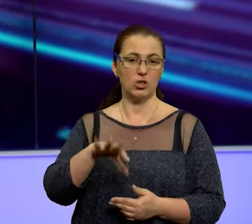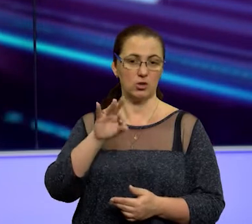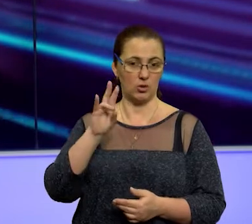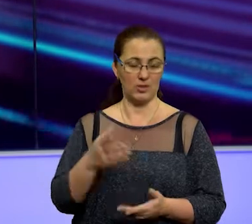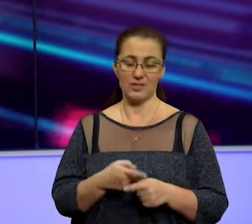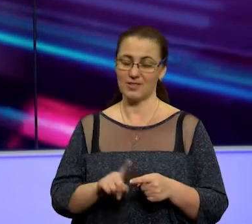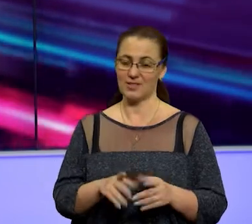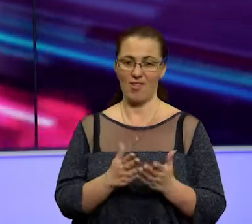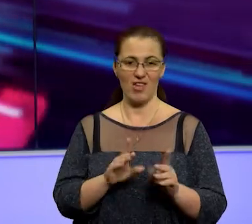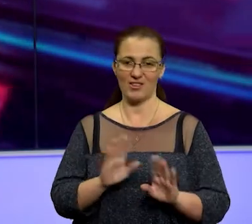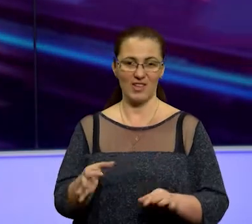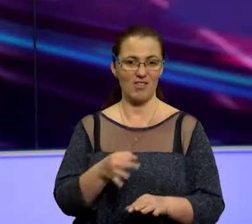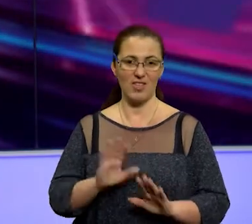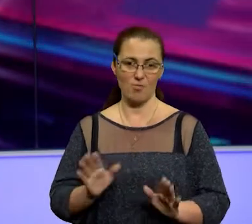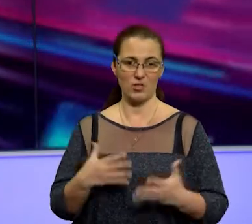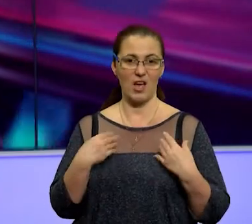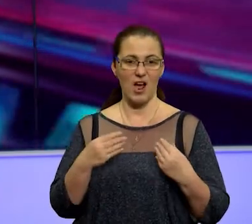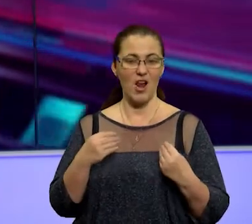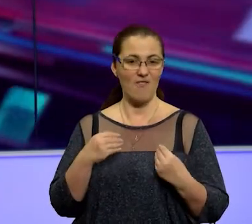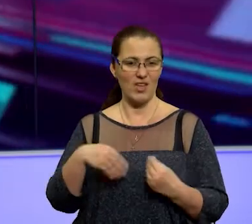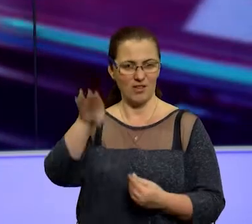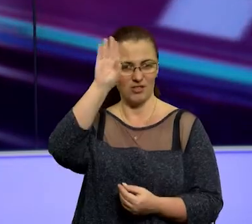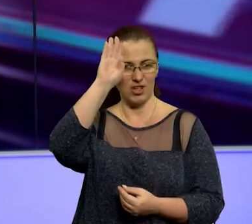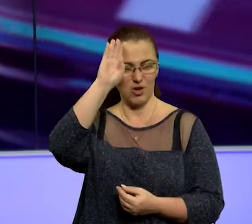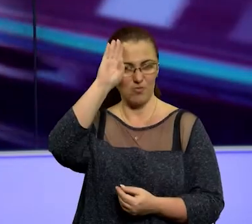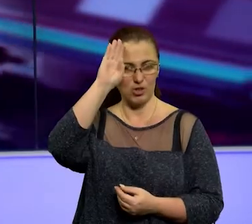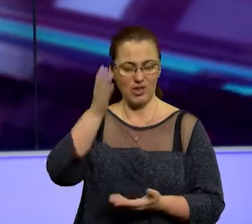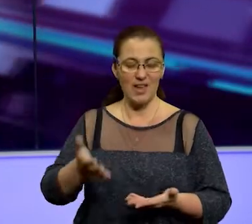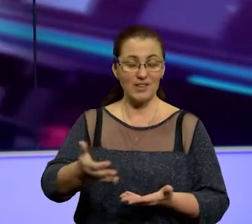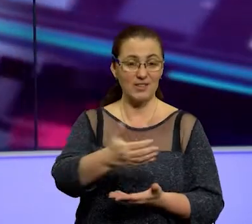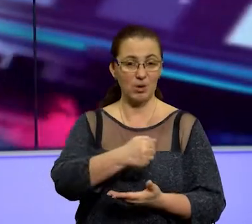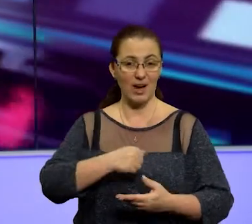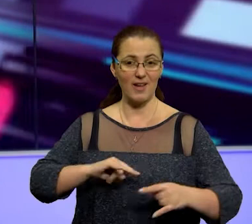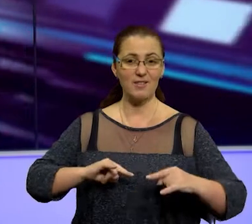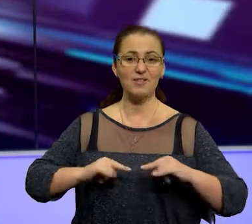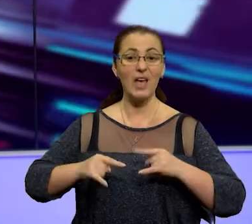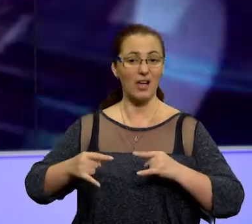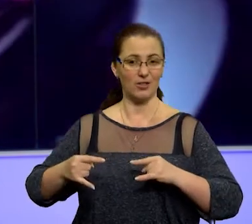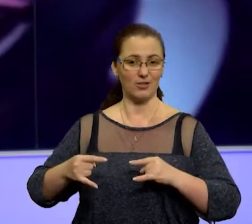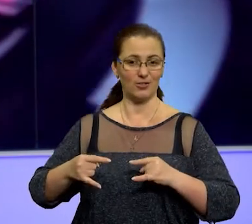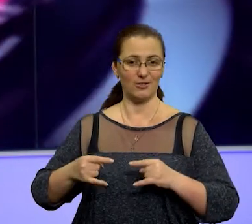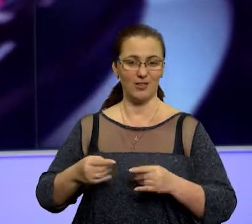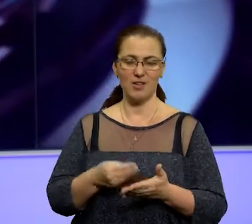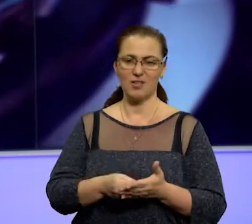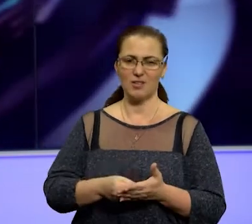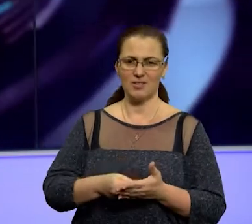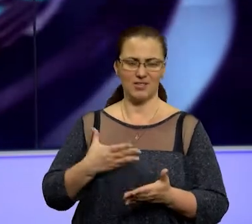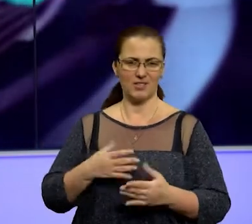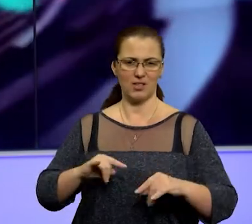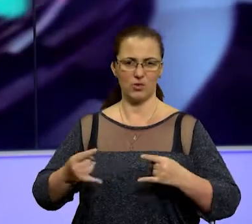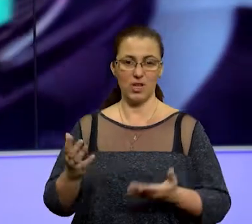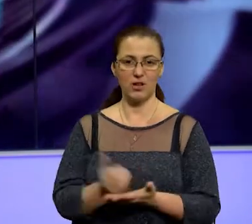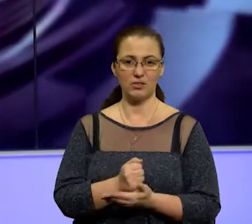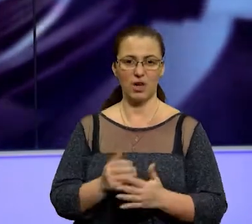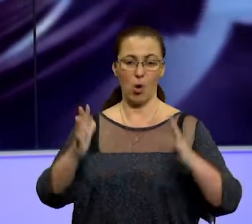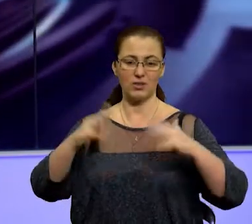книги і навіть не монети. Львівський краєзнавець Олександр Волков збирає цеглу. Цінні експонати знаходить на руїнах